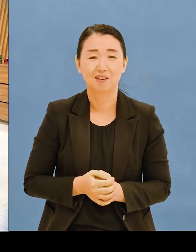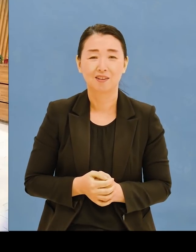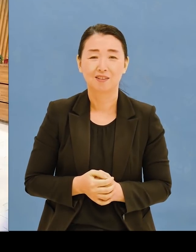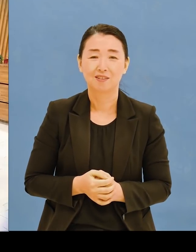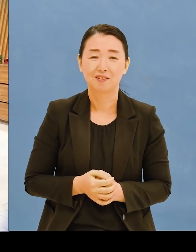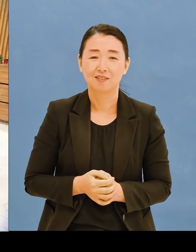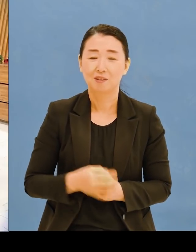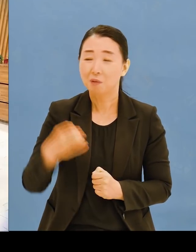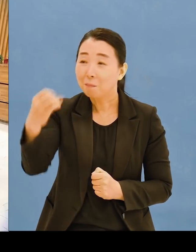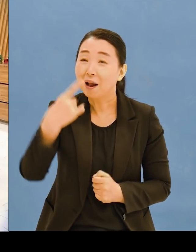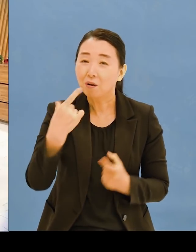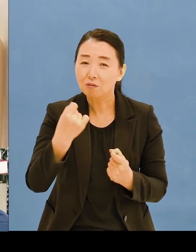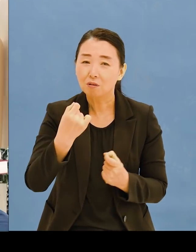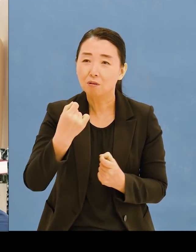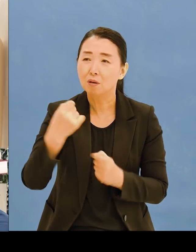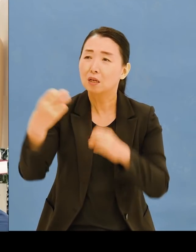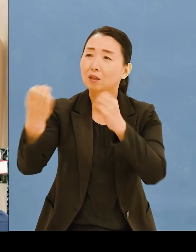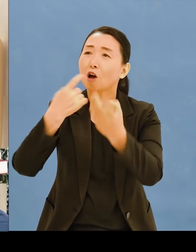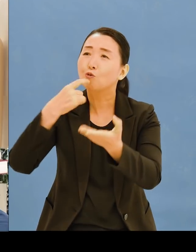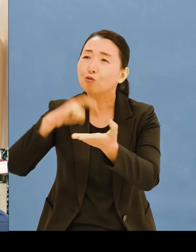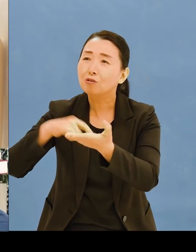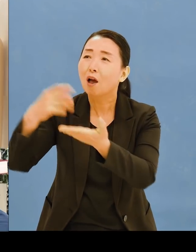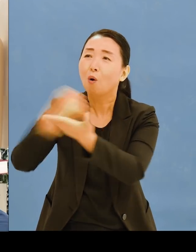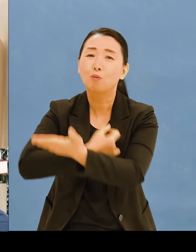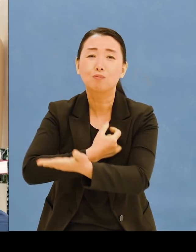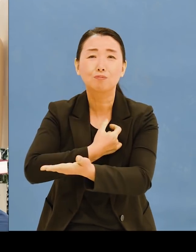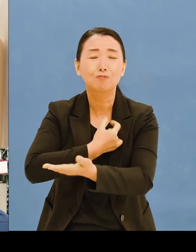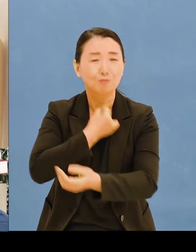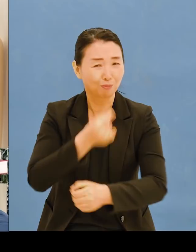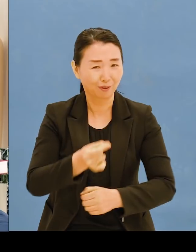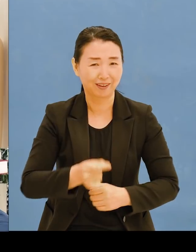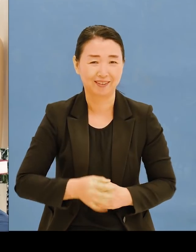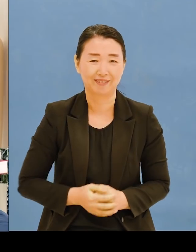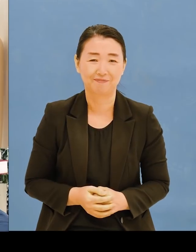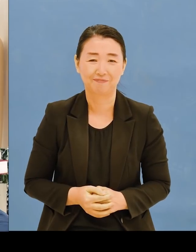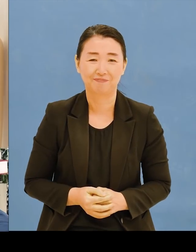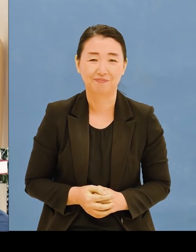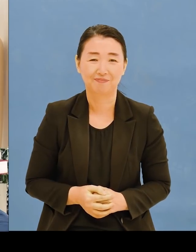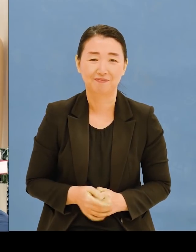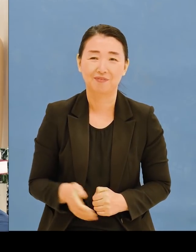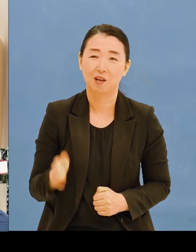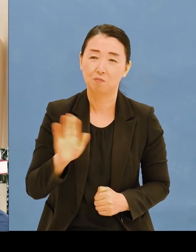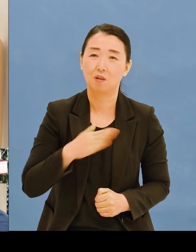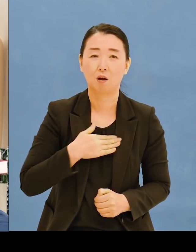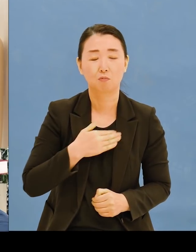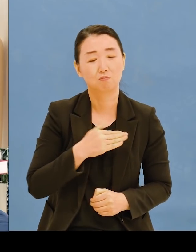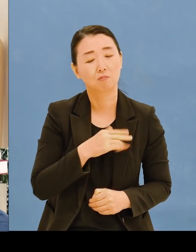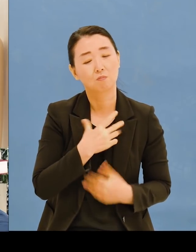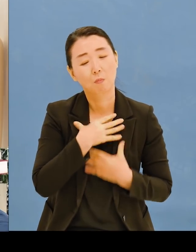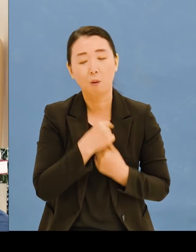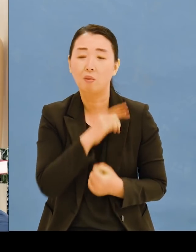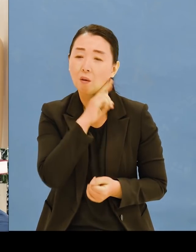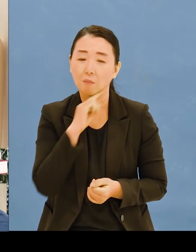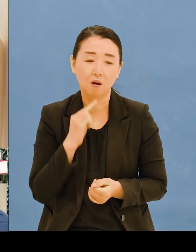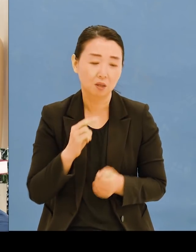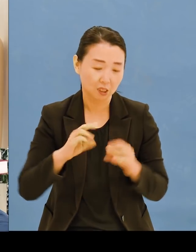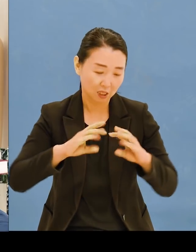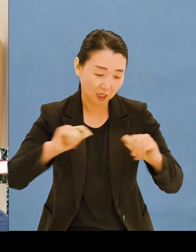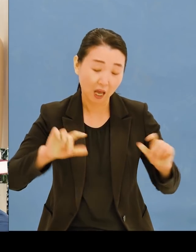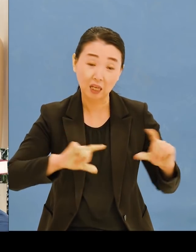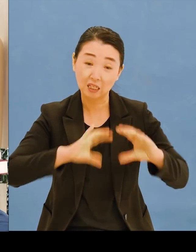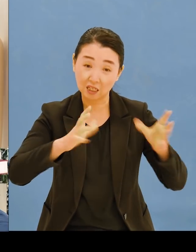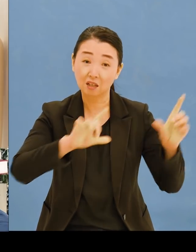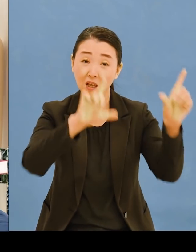쉽게 말씀하신 것처럼 쉽게 대답을 얻으려고 하고. 맞아요. 그래서 무언가 조금 내가 더 편하게 이